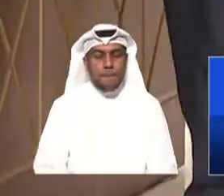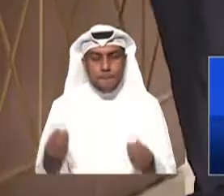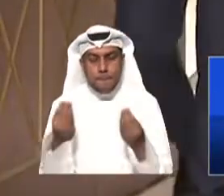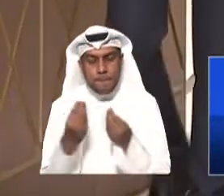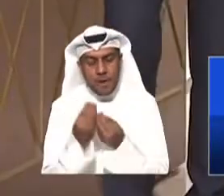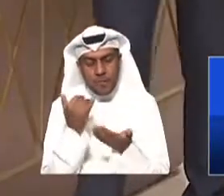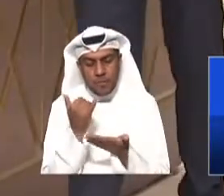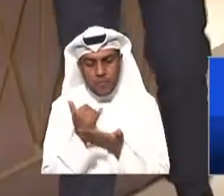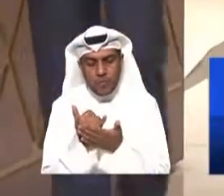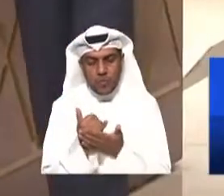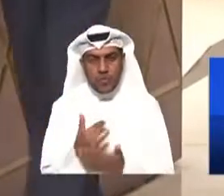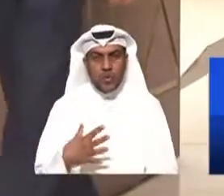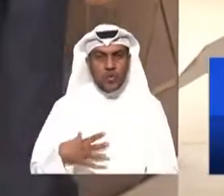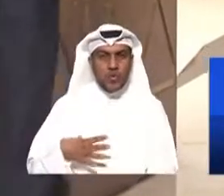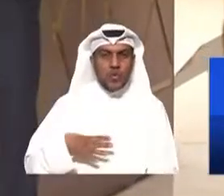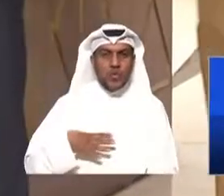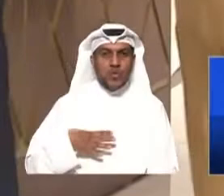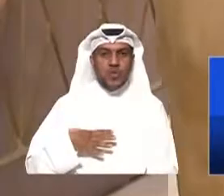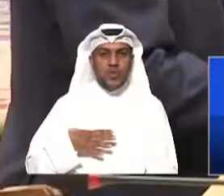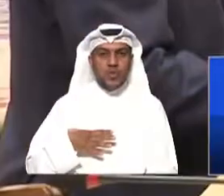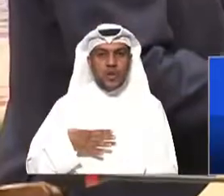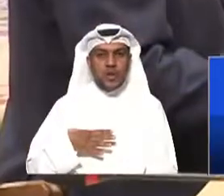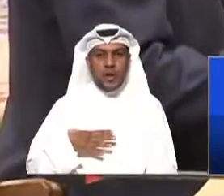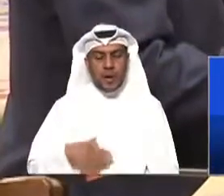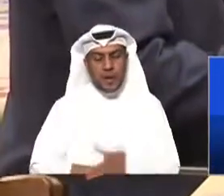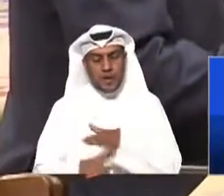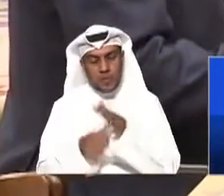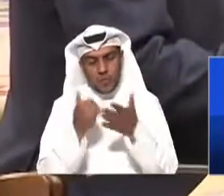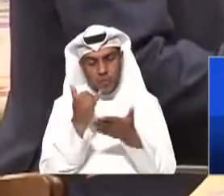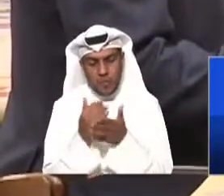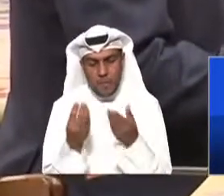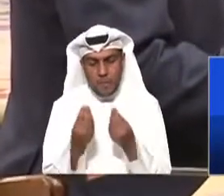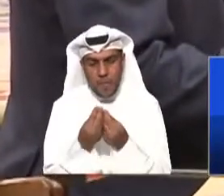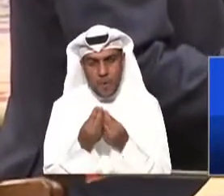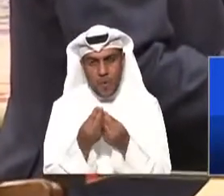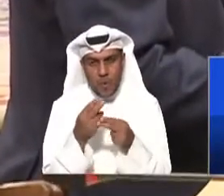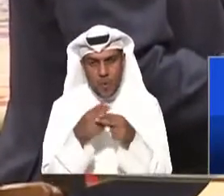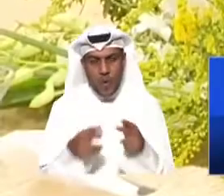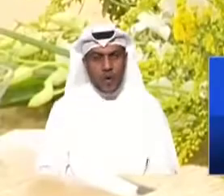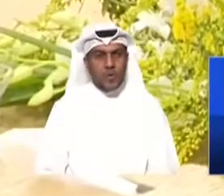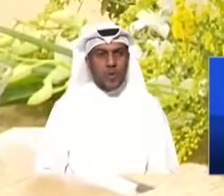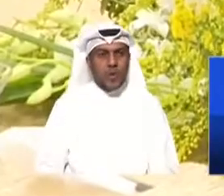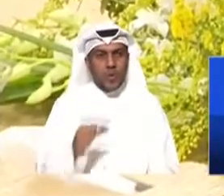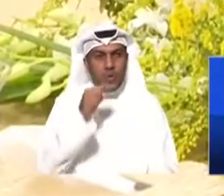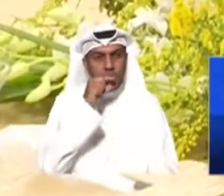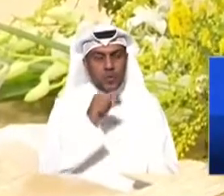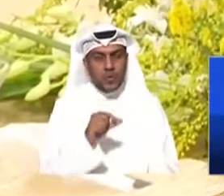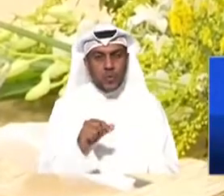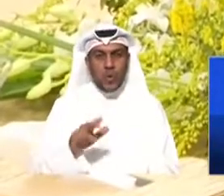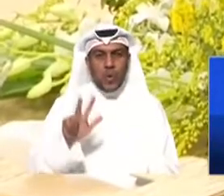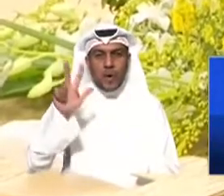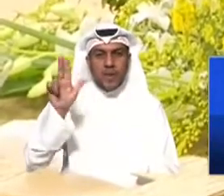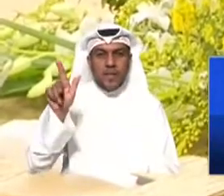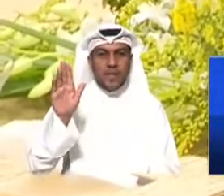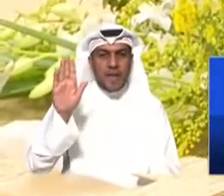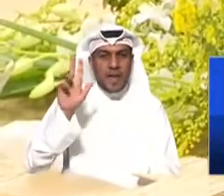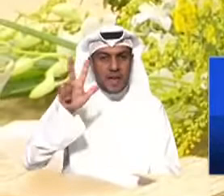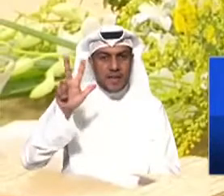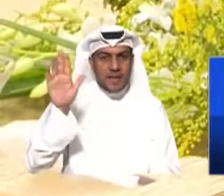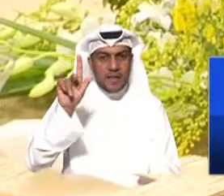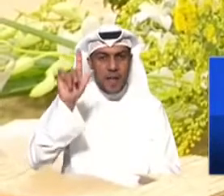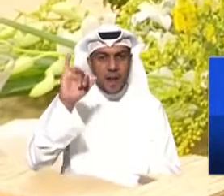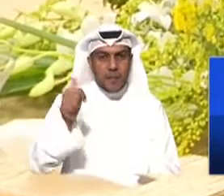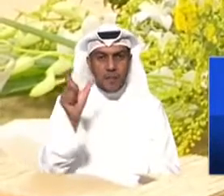الكويتي الشيخ أحمد ناصر محمد بحضور وزير التجارة والصناعة الدكتور عبد الله السلمان، في حين ترأس الجانب